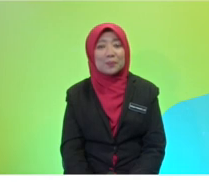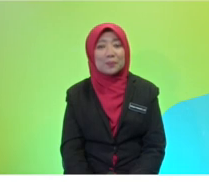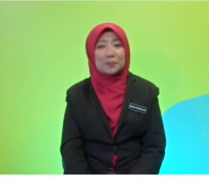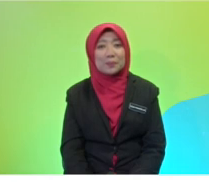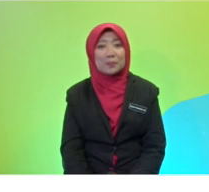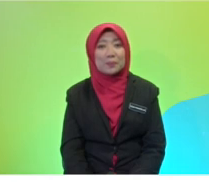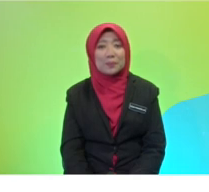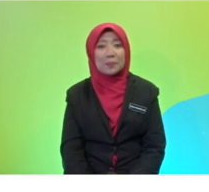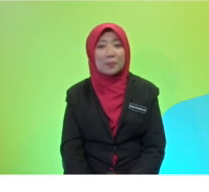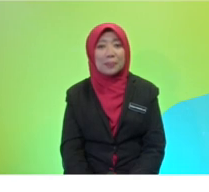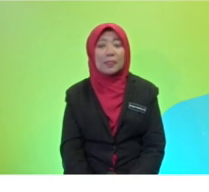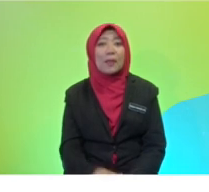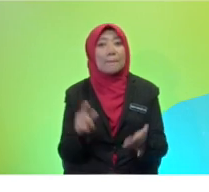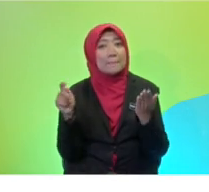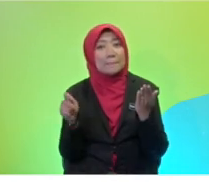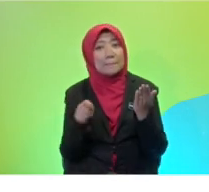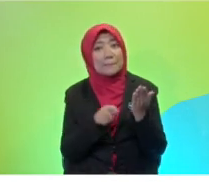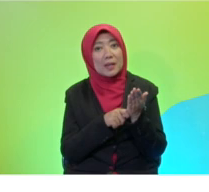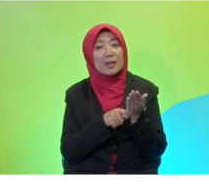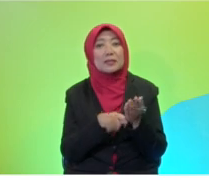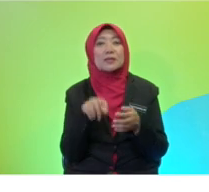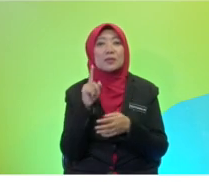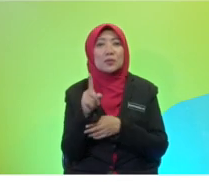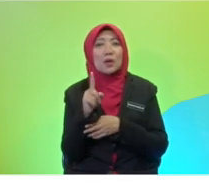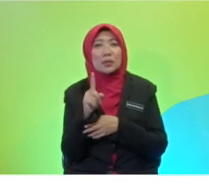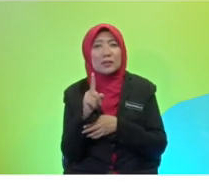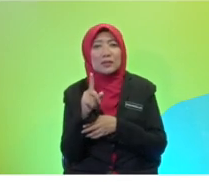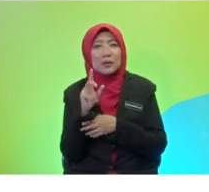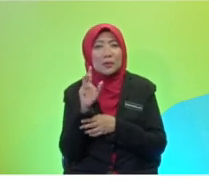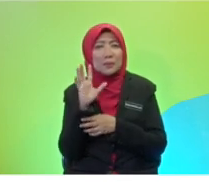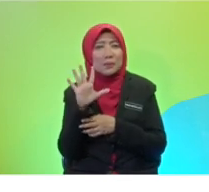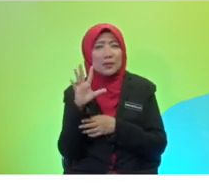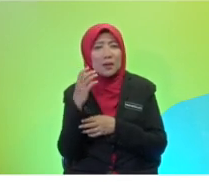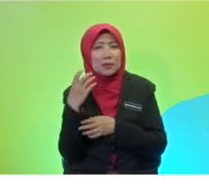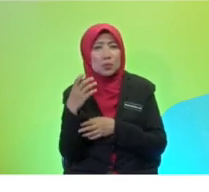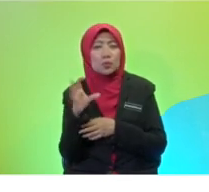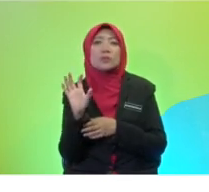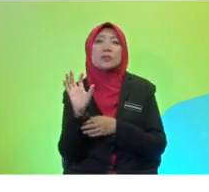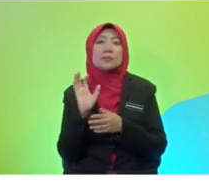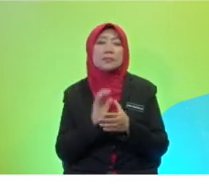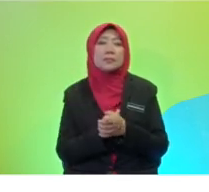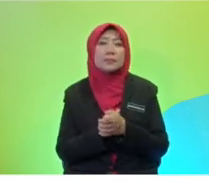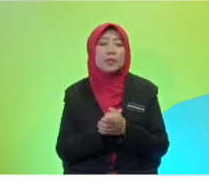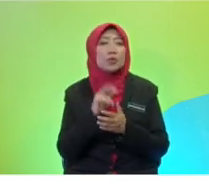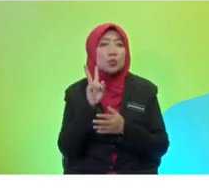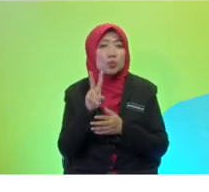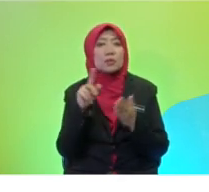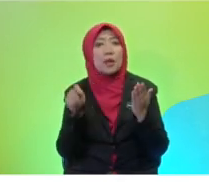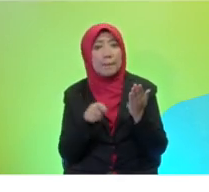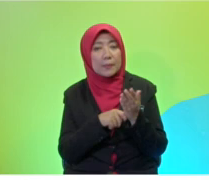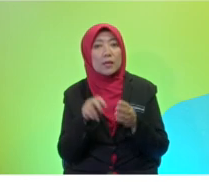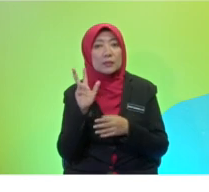4820 + 152 + 563 2 +